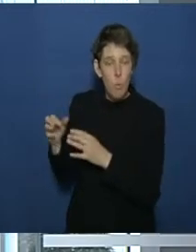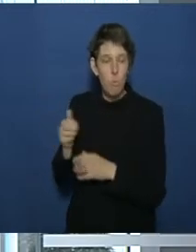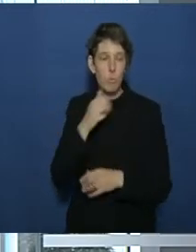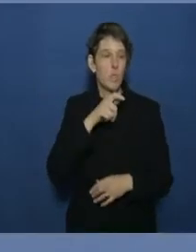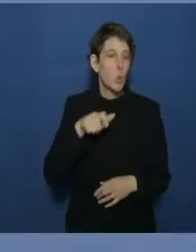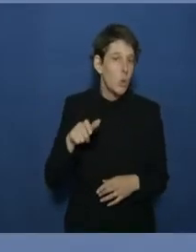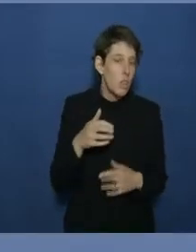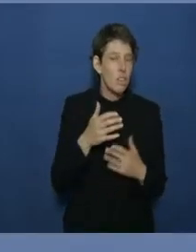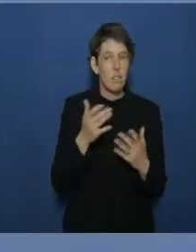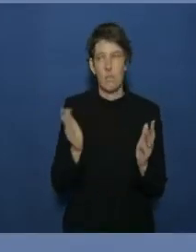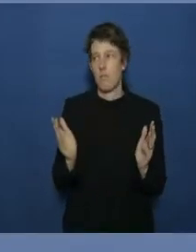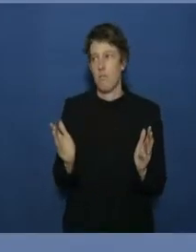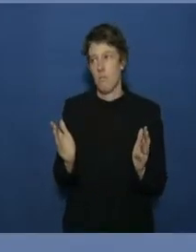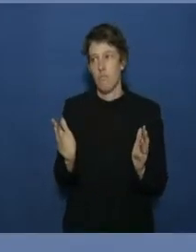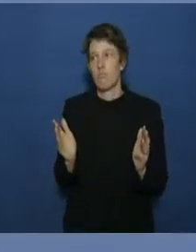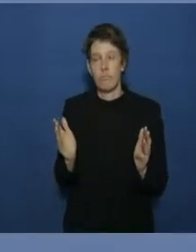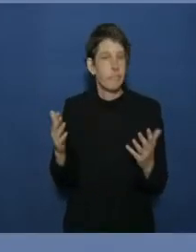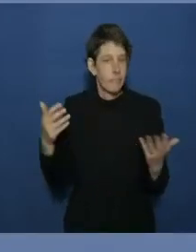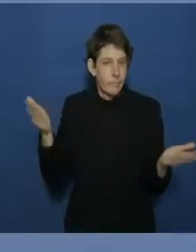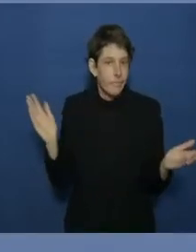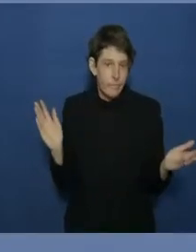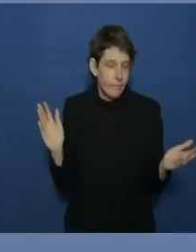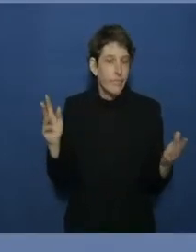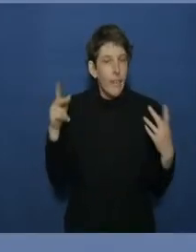Jugendliche, dass